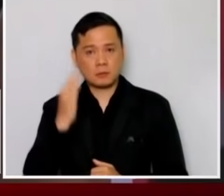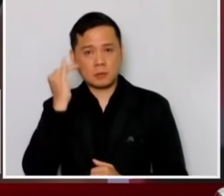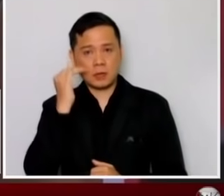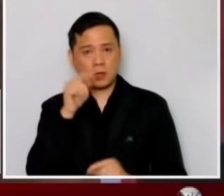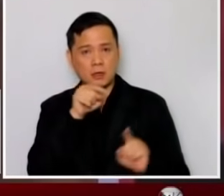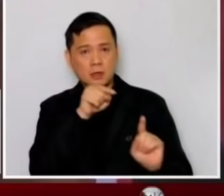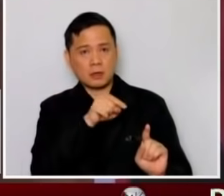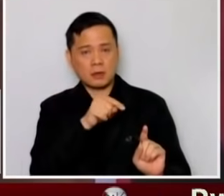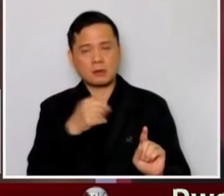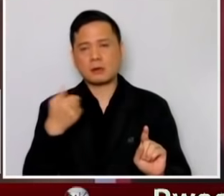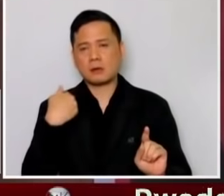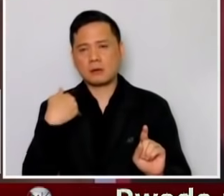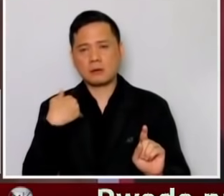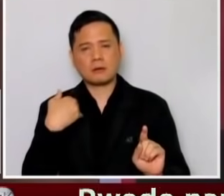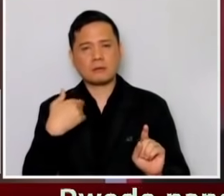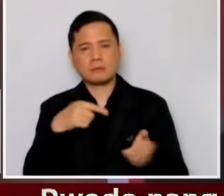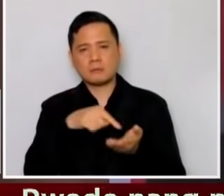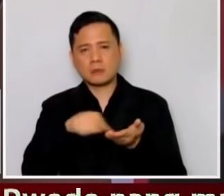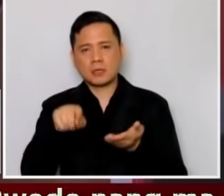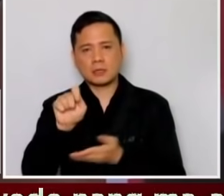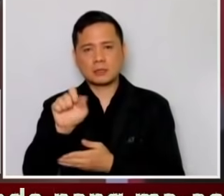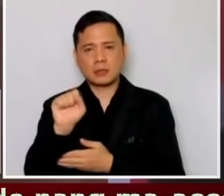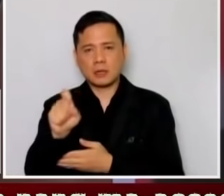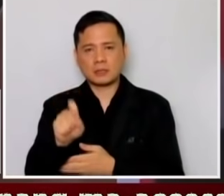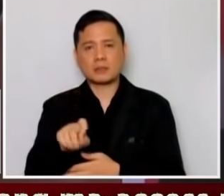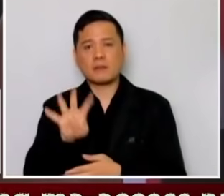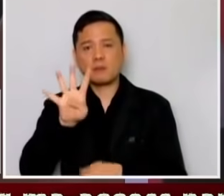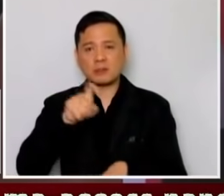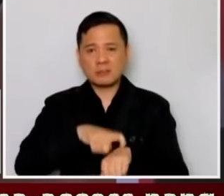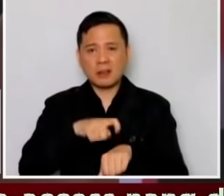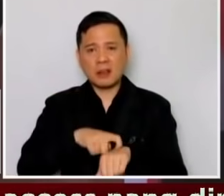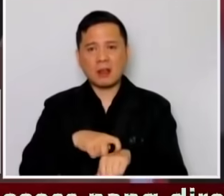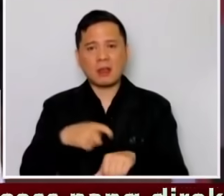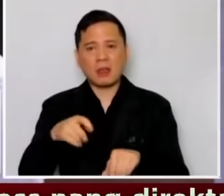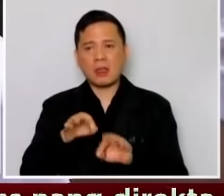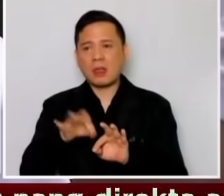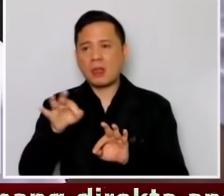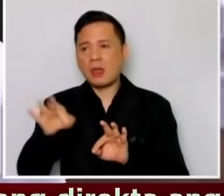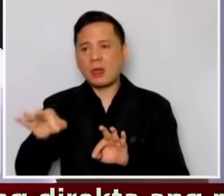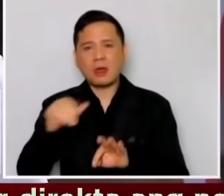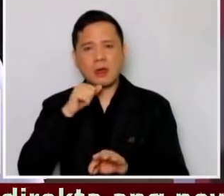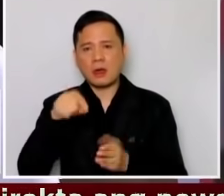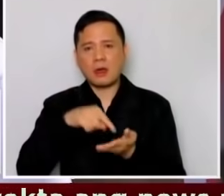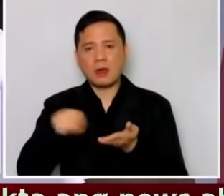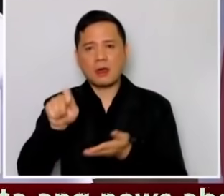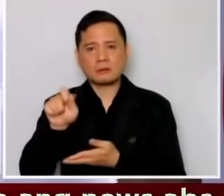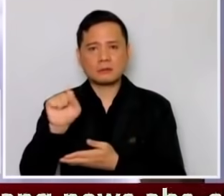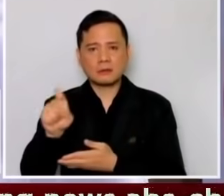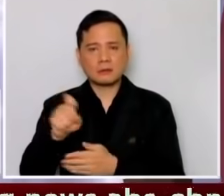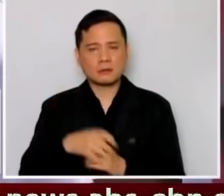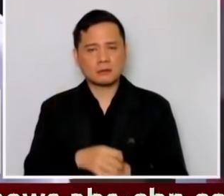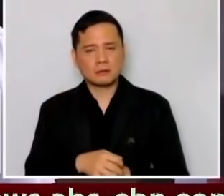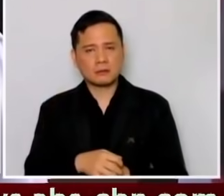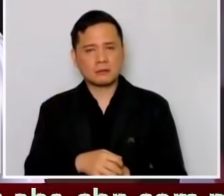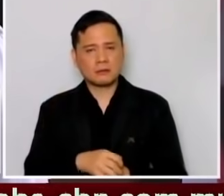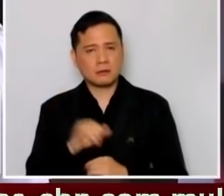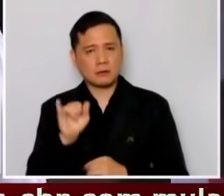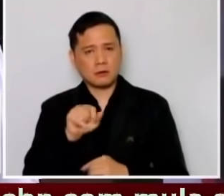hindi nagbayad ng kanyang buwis ng 4 beses. At siya ay